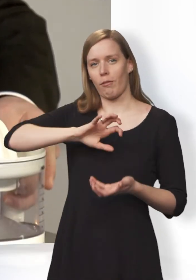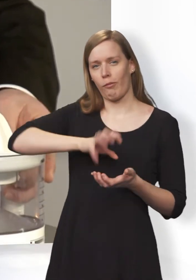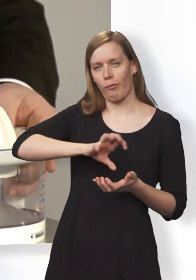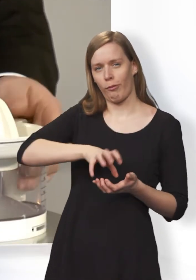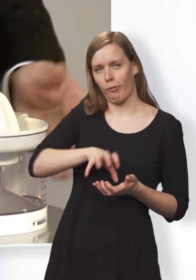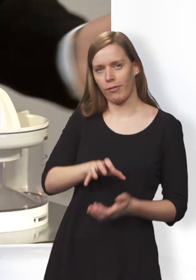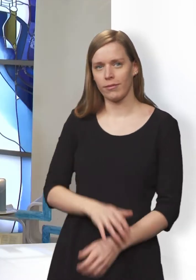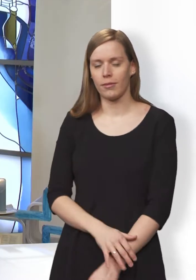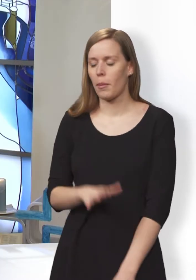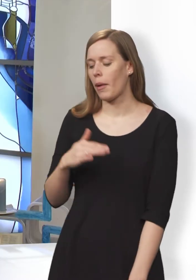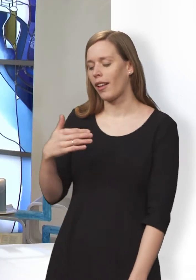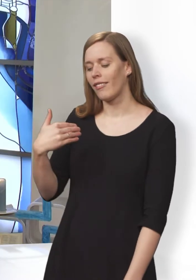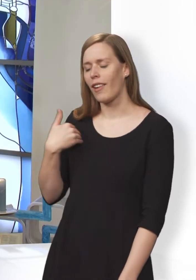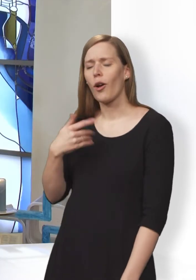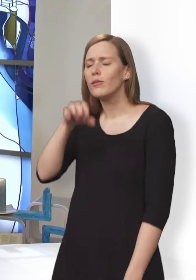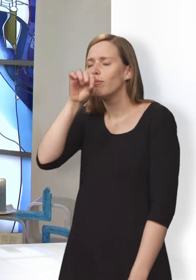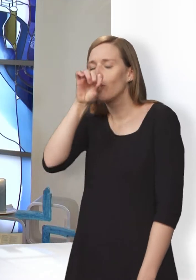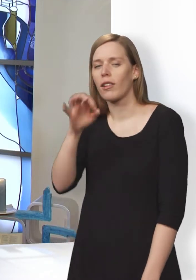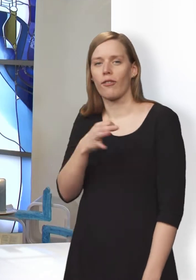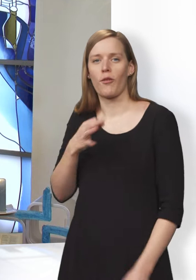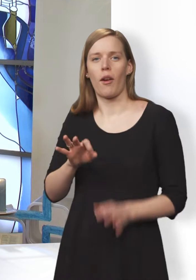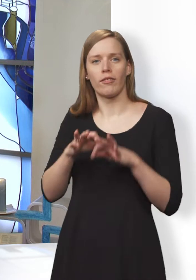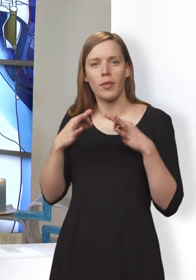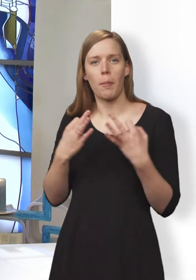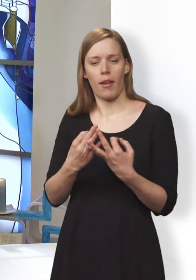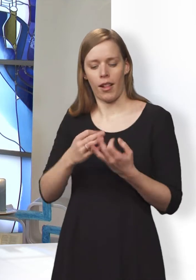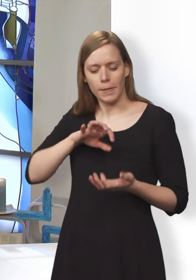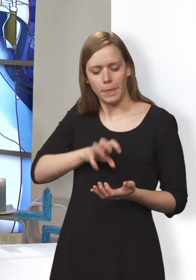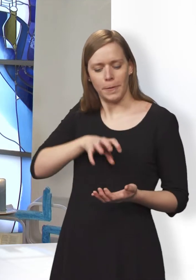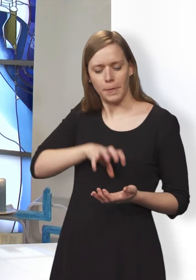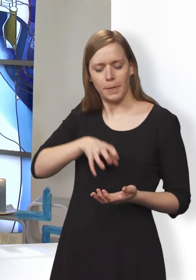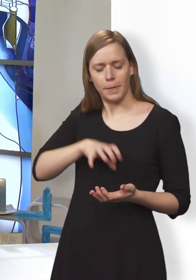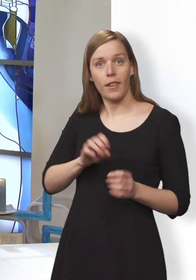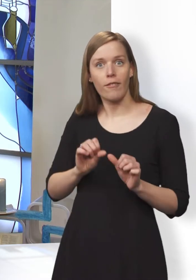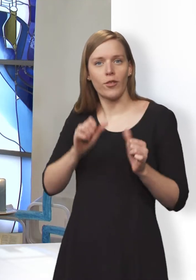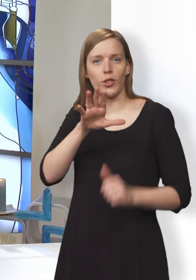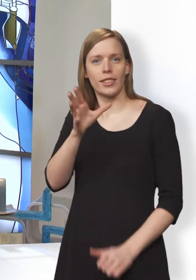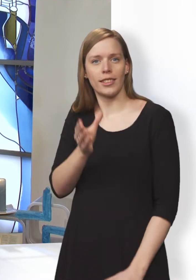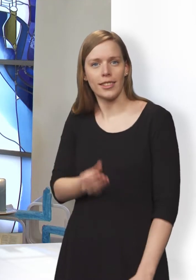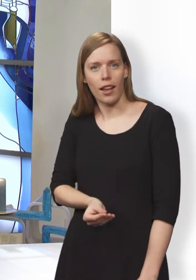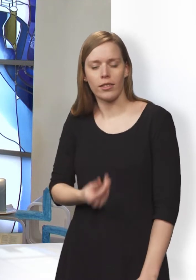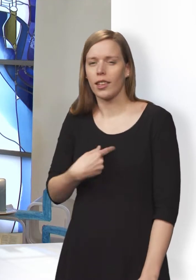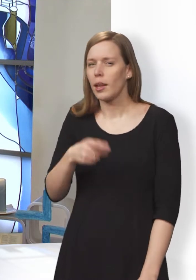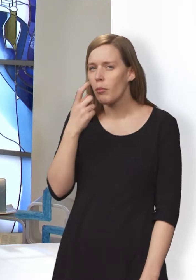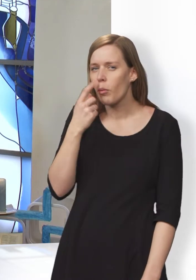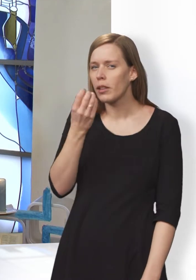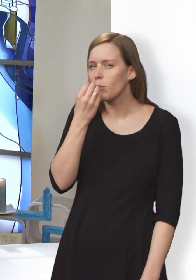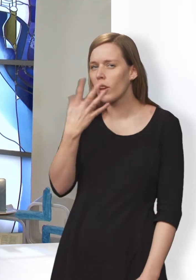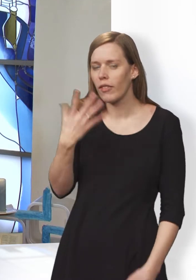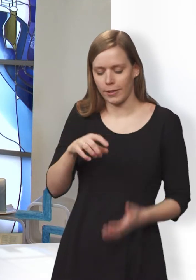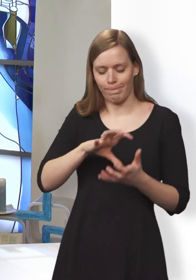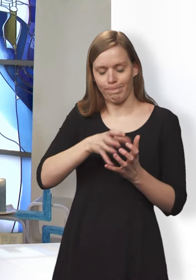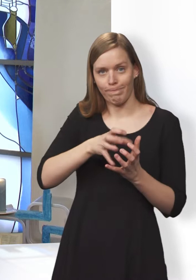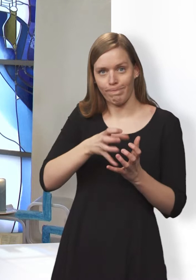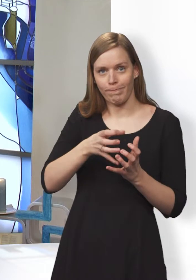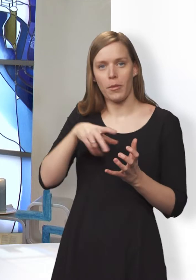es uns als familie frisch gepressten saft zuzubereiten im augenblick ist pampelmusen saft so richtig